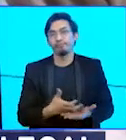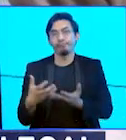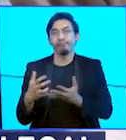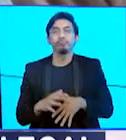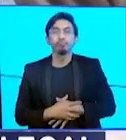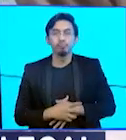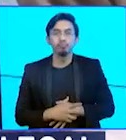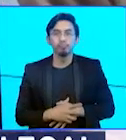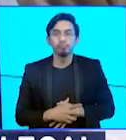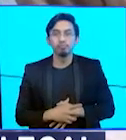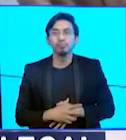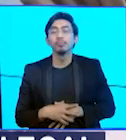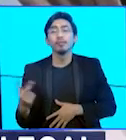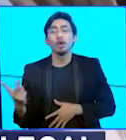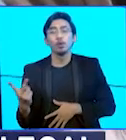Linda.